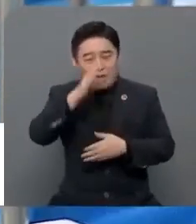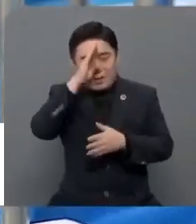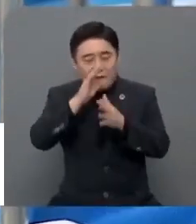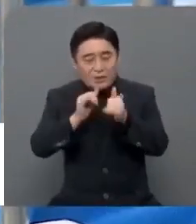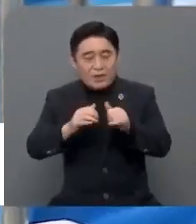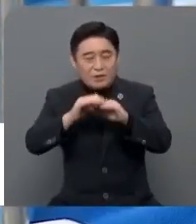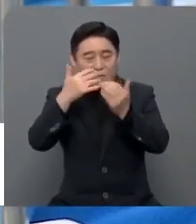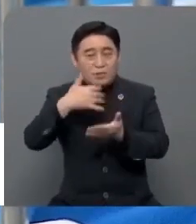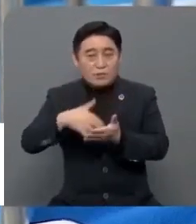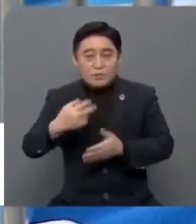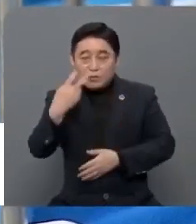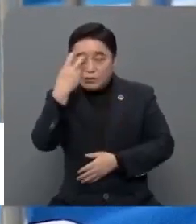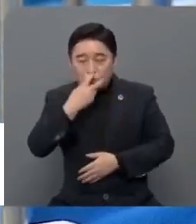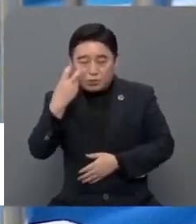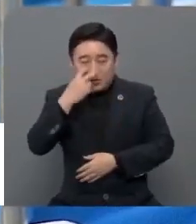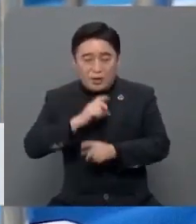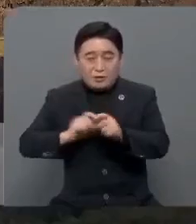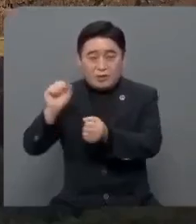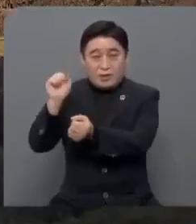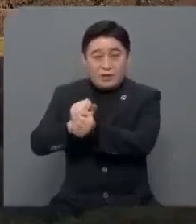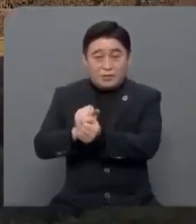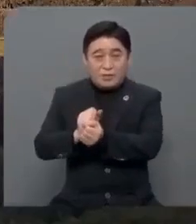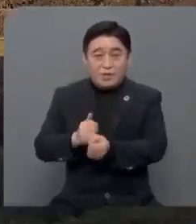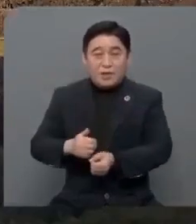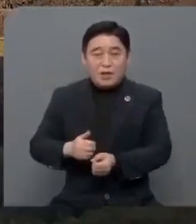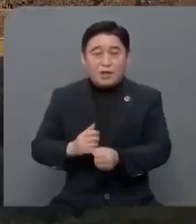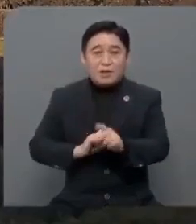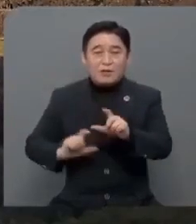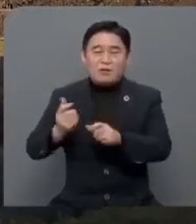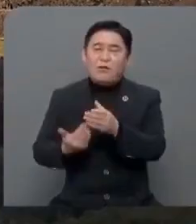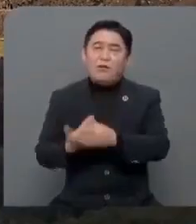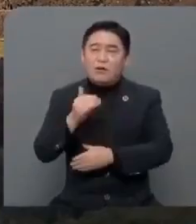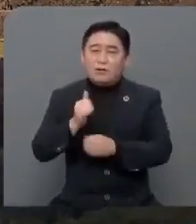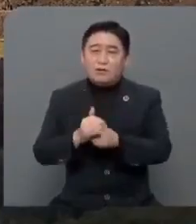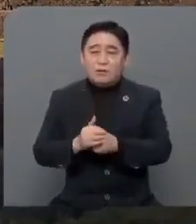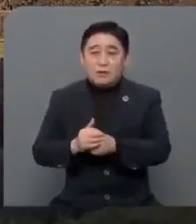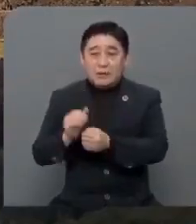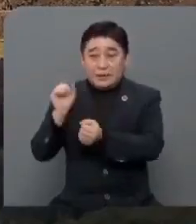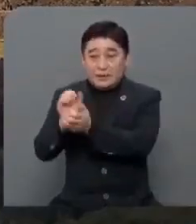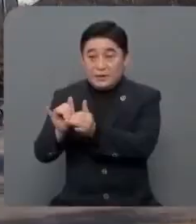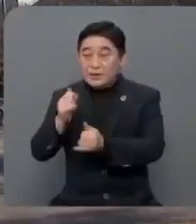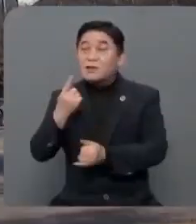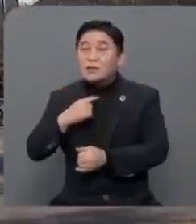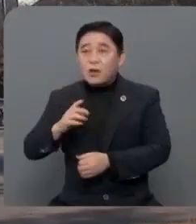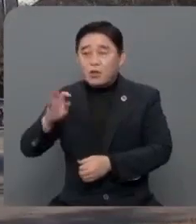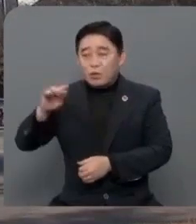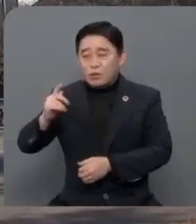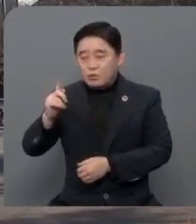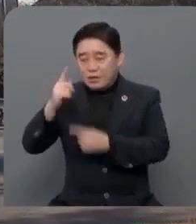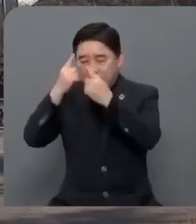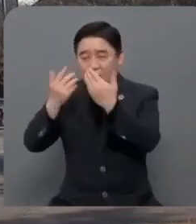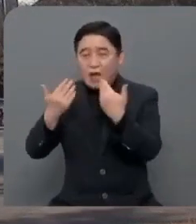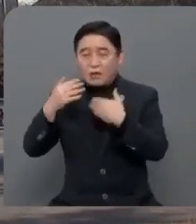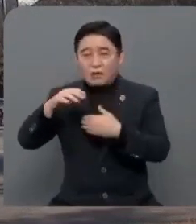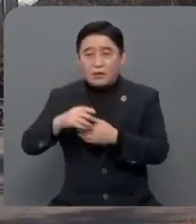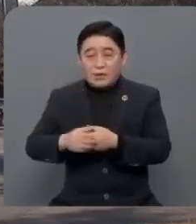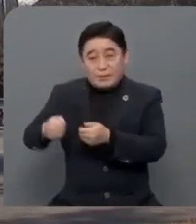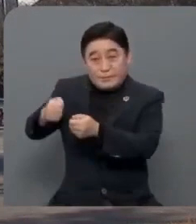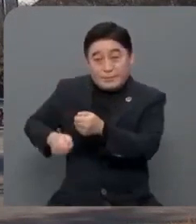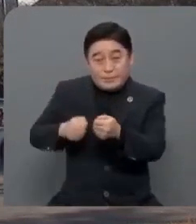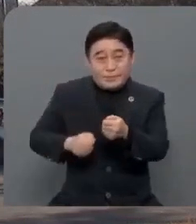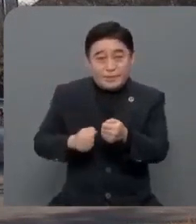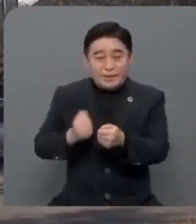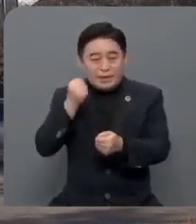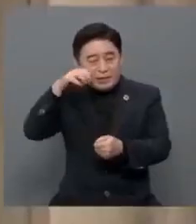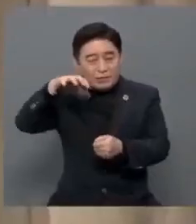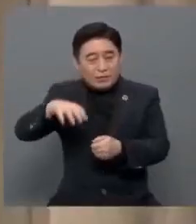등을 전수조사해 추가 확진자가 더 나올 수 있습니다. 역시 확진자가 나온 원광대학교도 소독을 위해